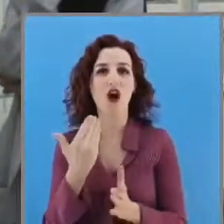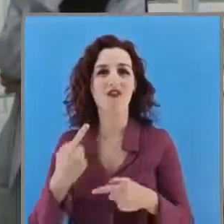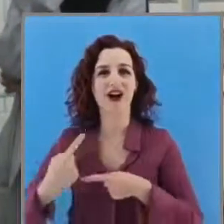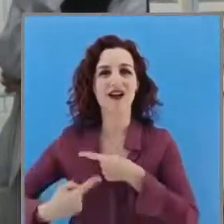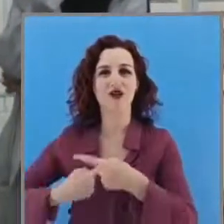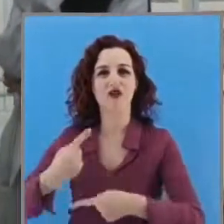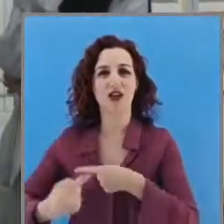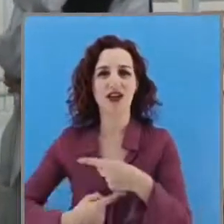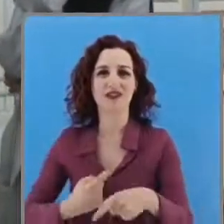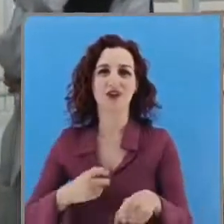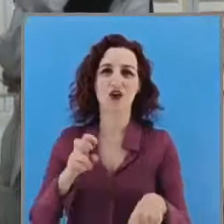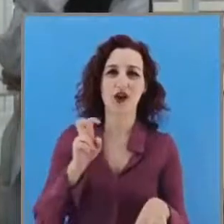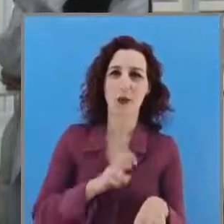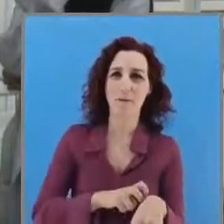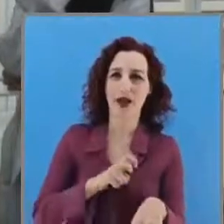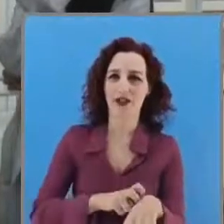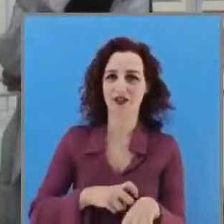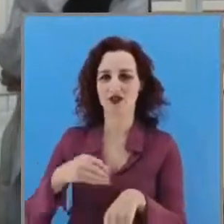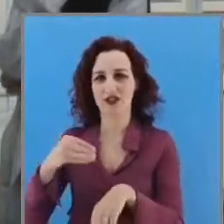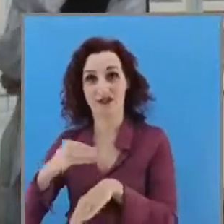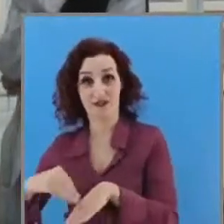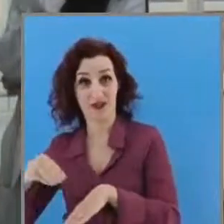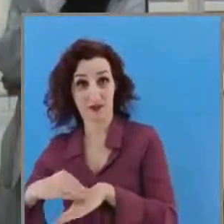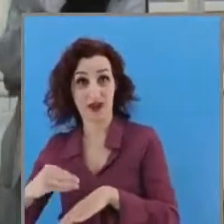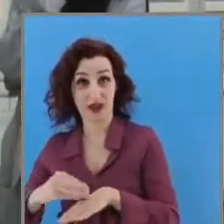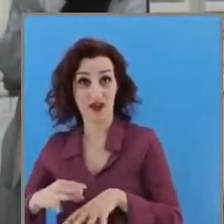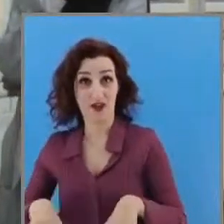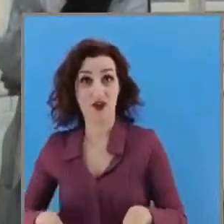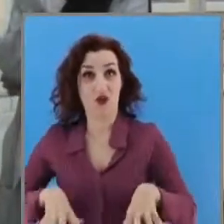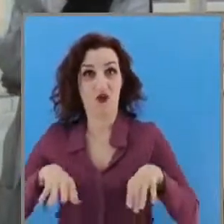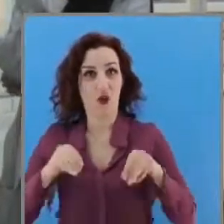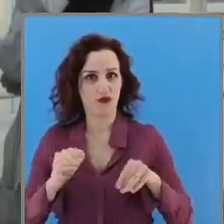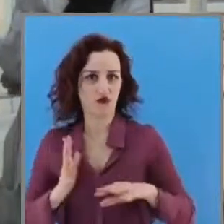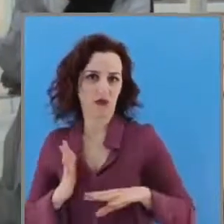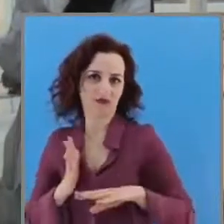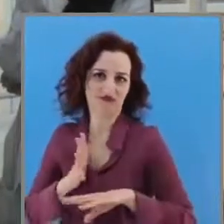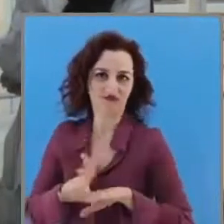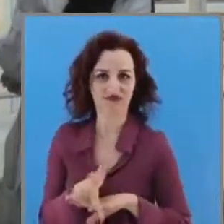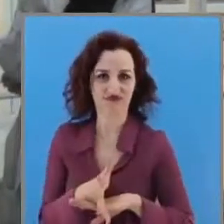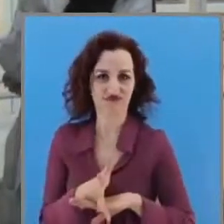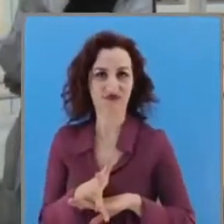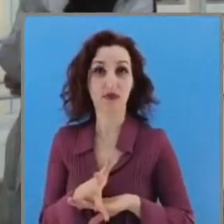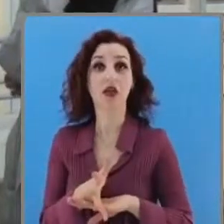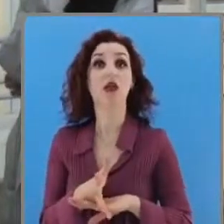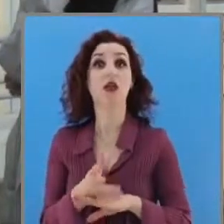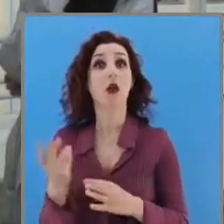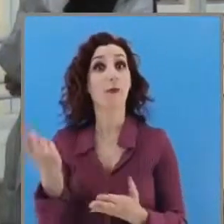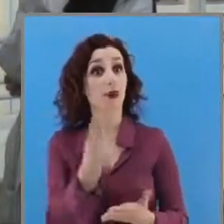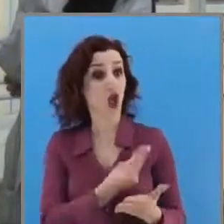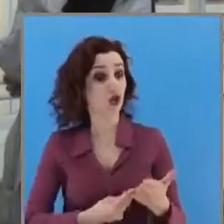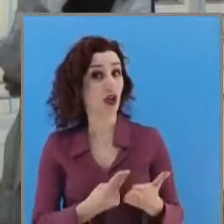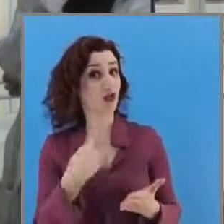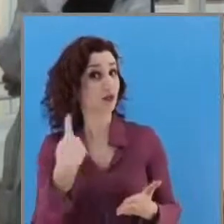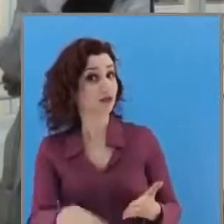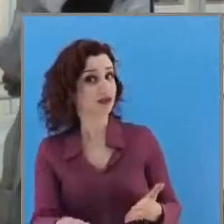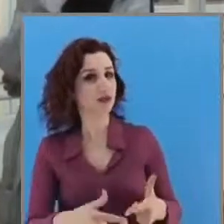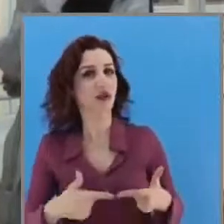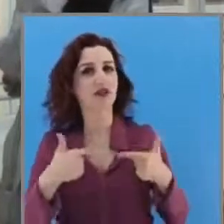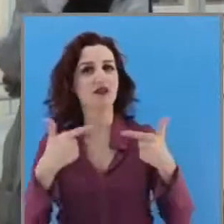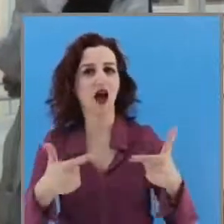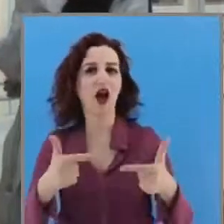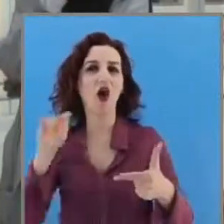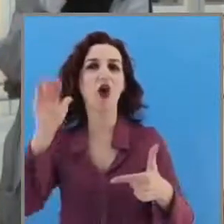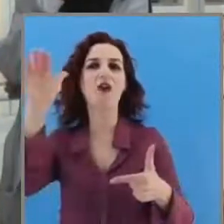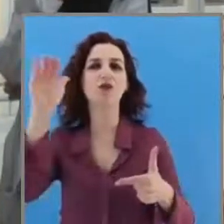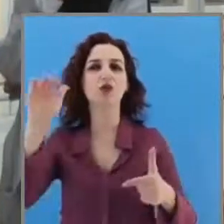in campo e con questo progetto costruisce un pezzo della sanità del futuro.